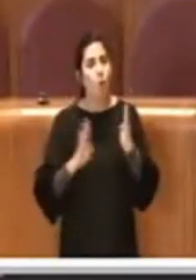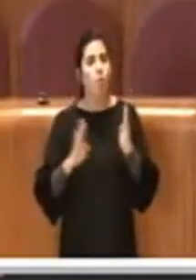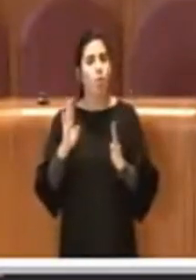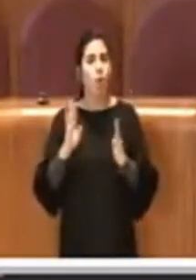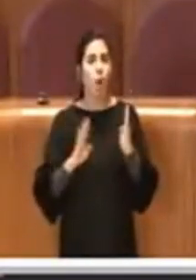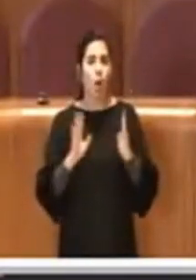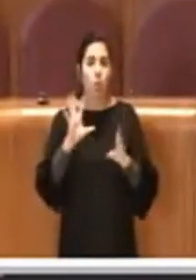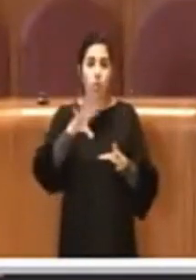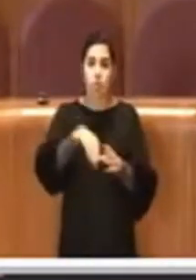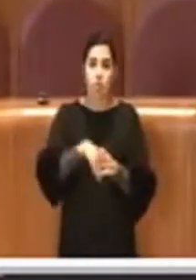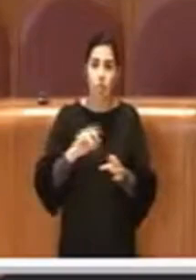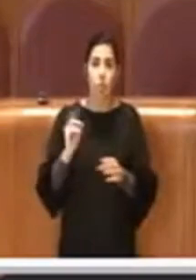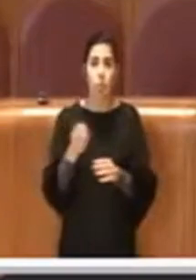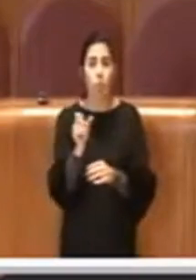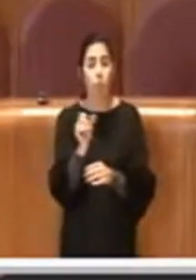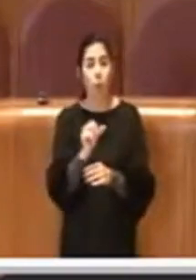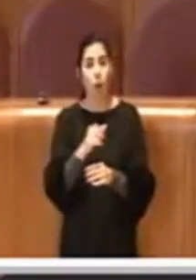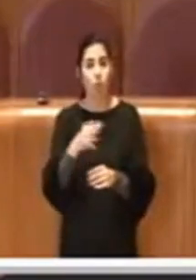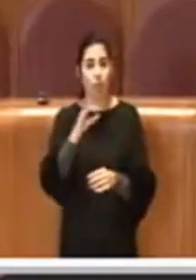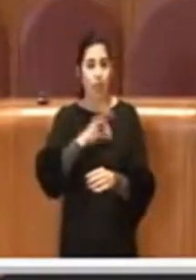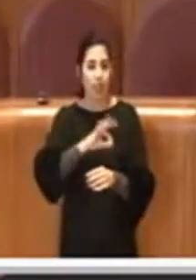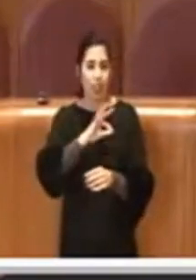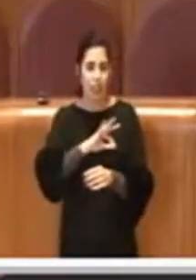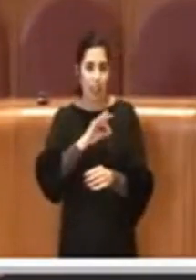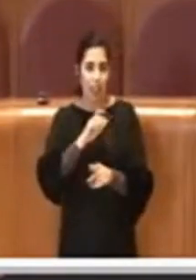interessati all'installazione delle colonnine